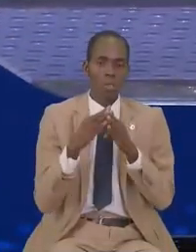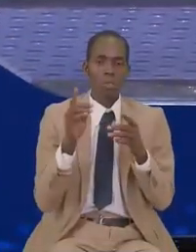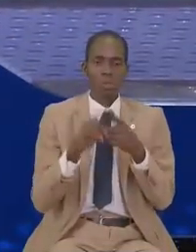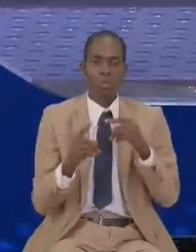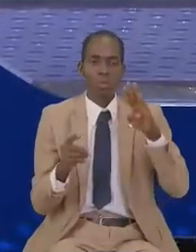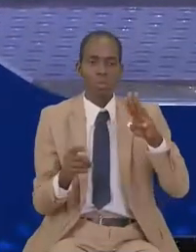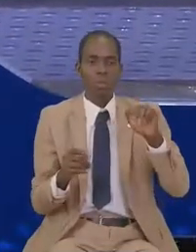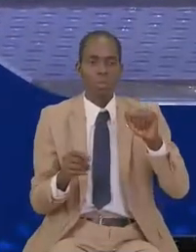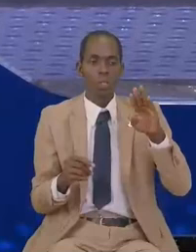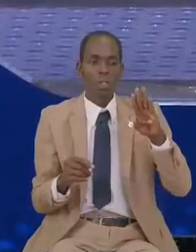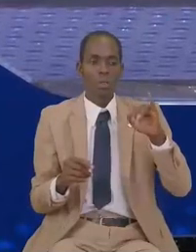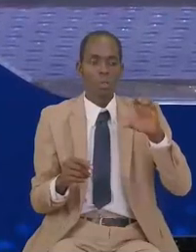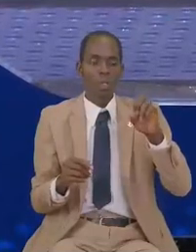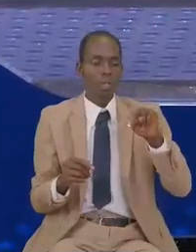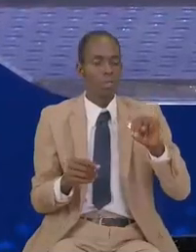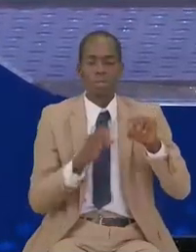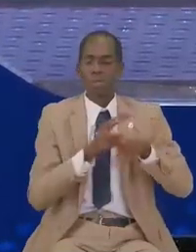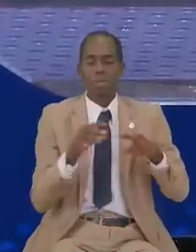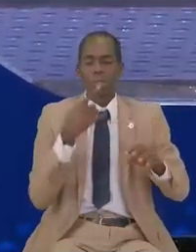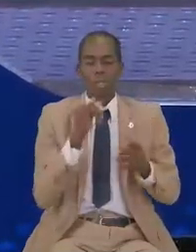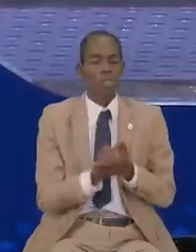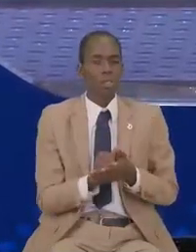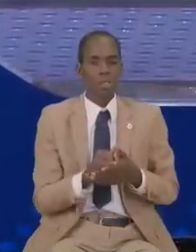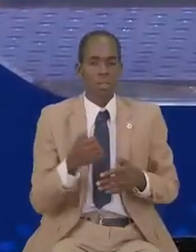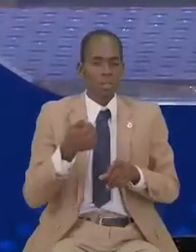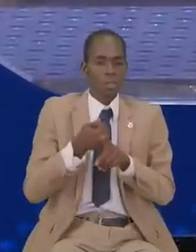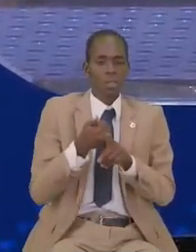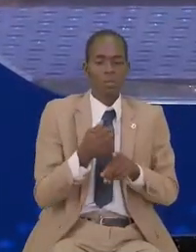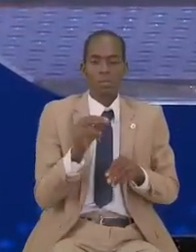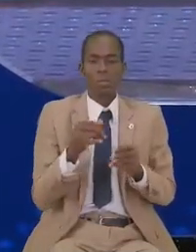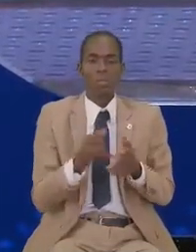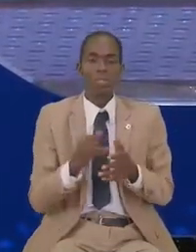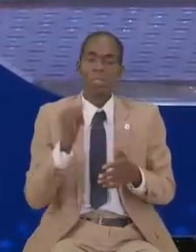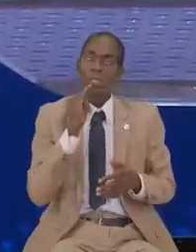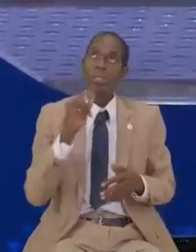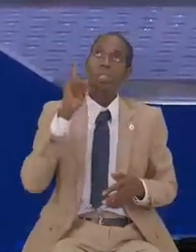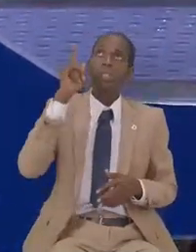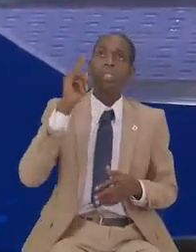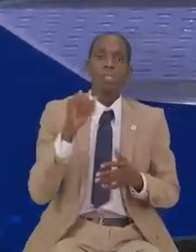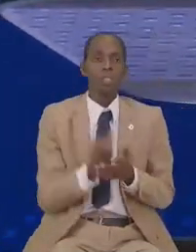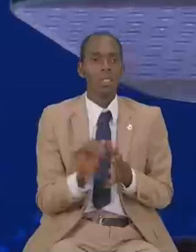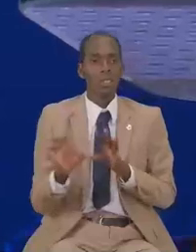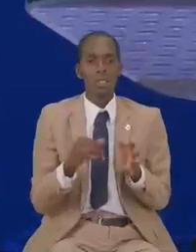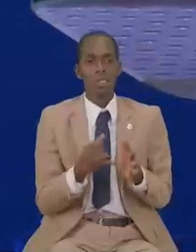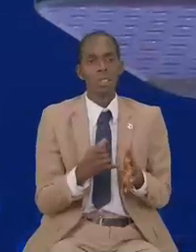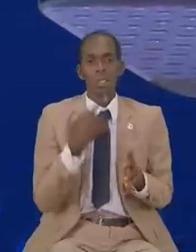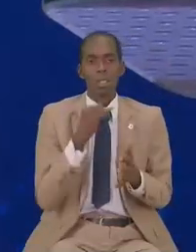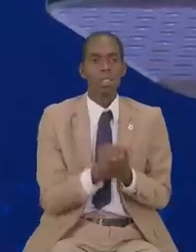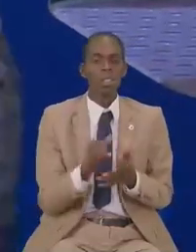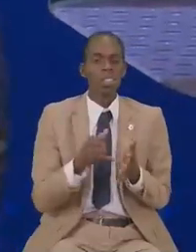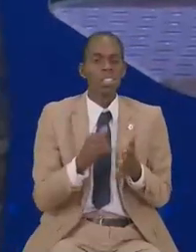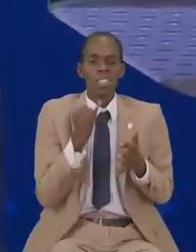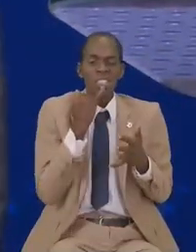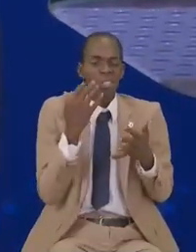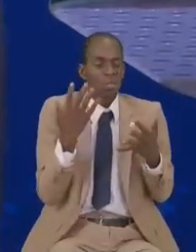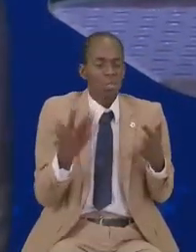dit, que c'est moi, que je vous ai chassé. Ils étaient encore dans leur pays. Le Seigneur a dit que c'est fait. Il faut l'accepter